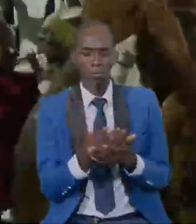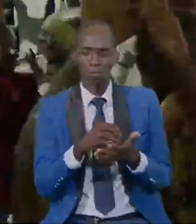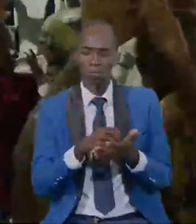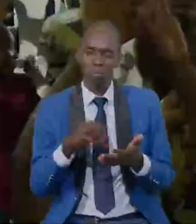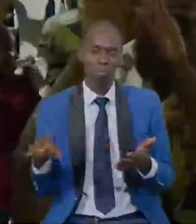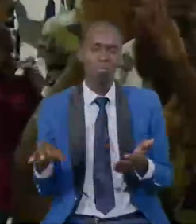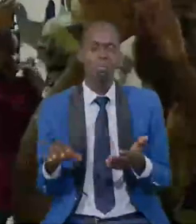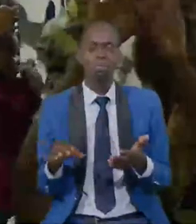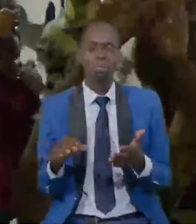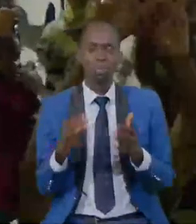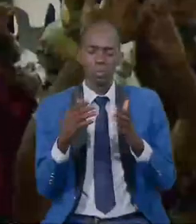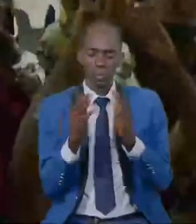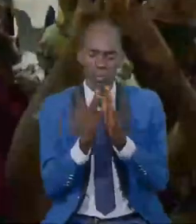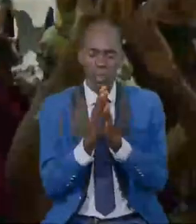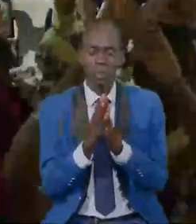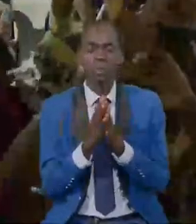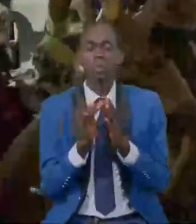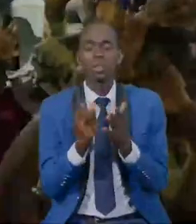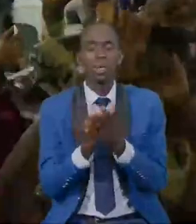Seigneur, nous prions